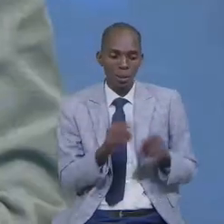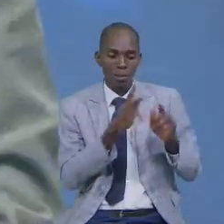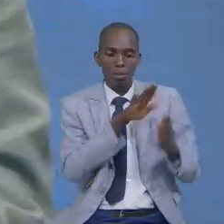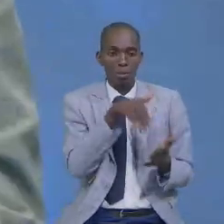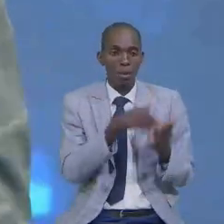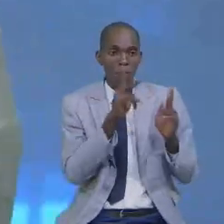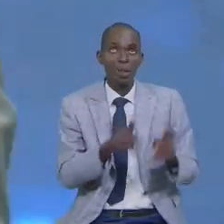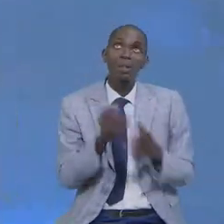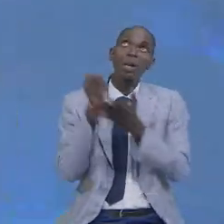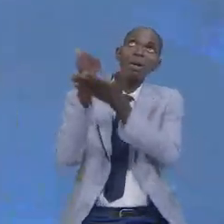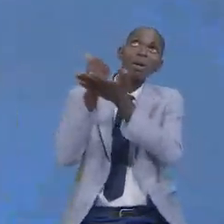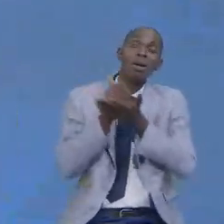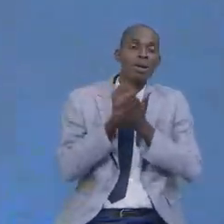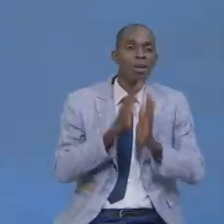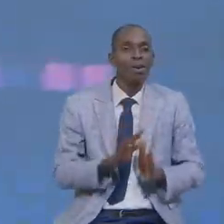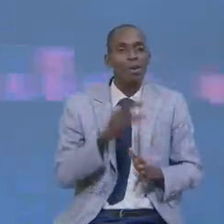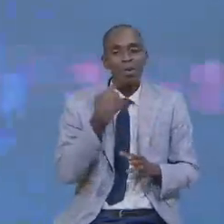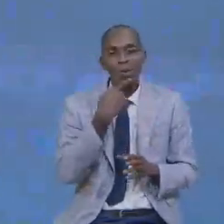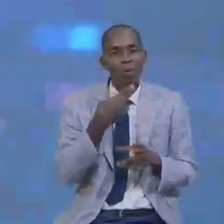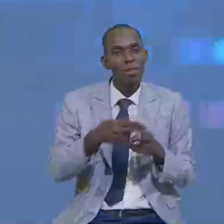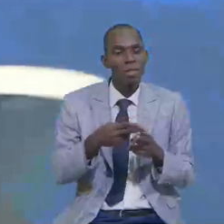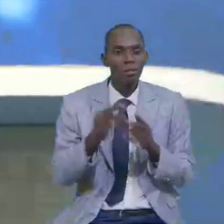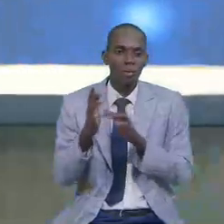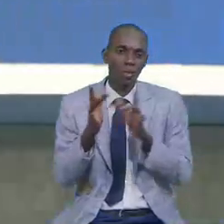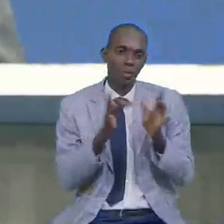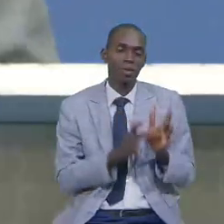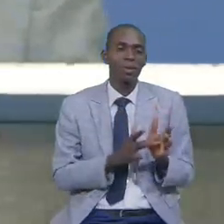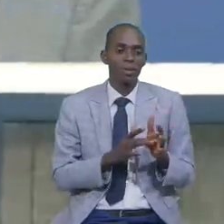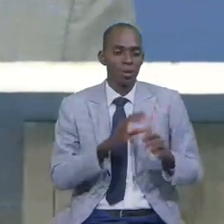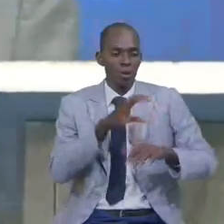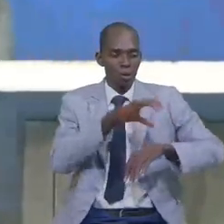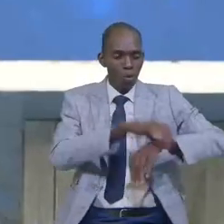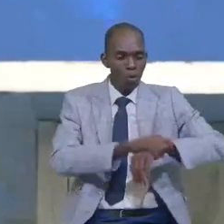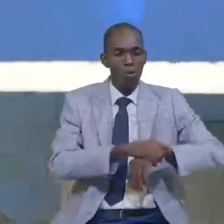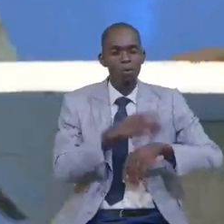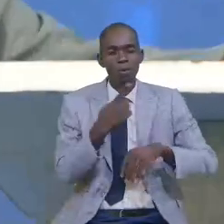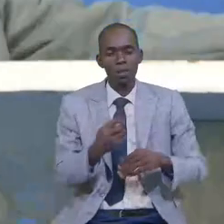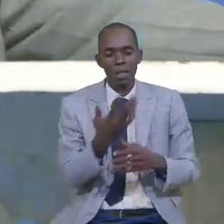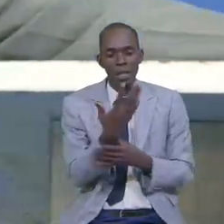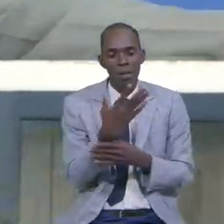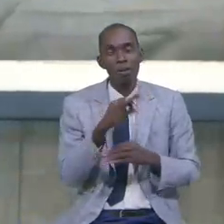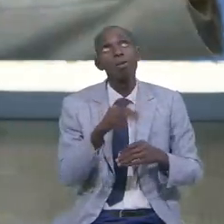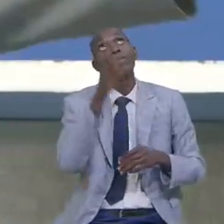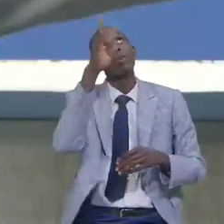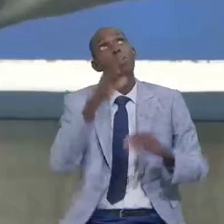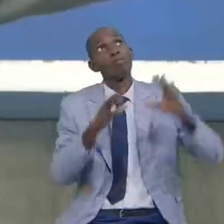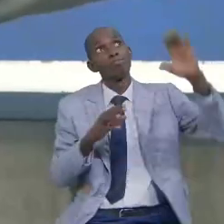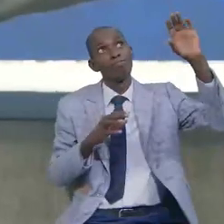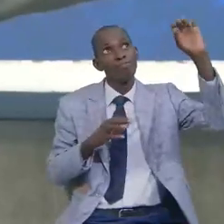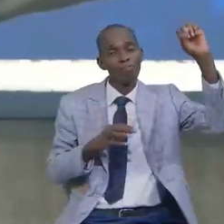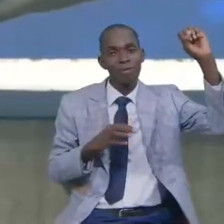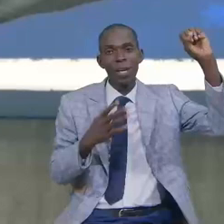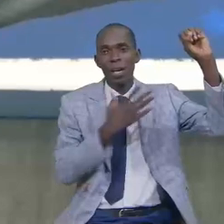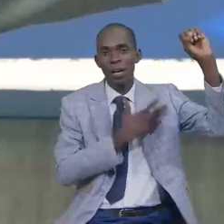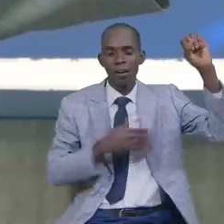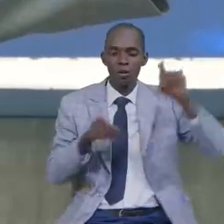nom est Jésus. Il tient la main du Dieu Tout-Puissant et il tient la main